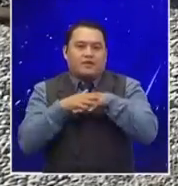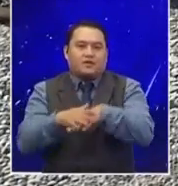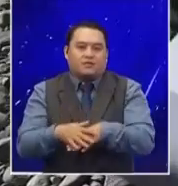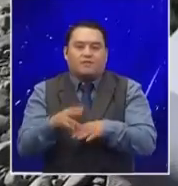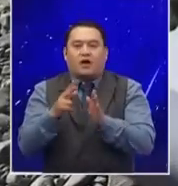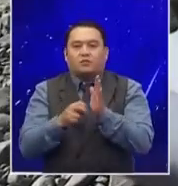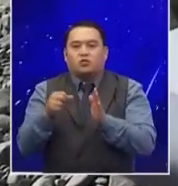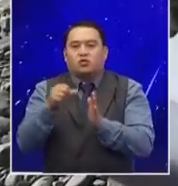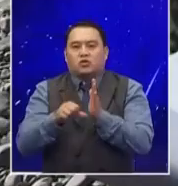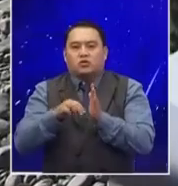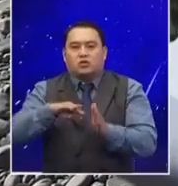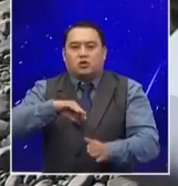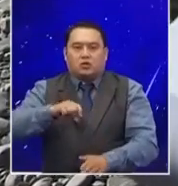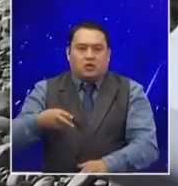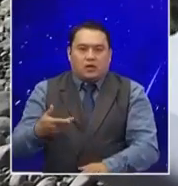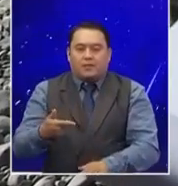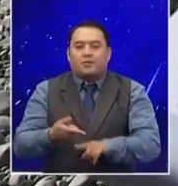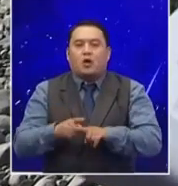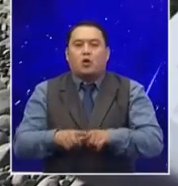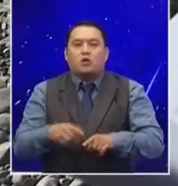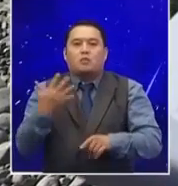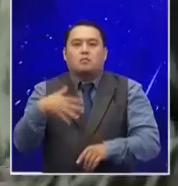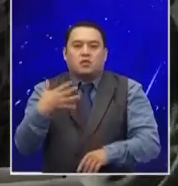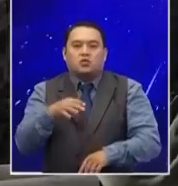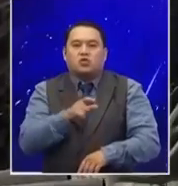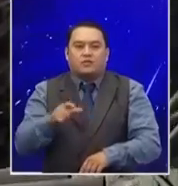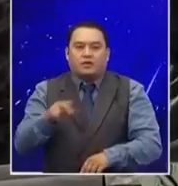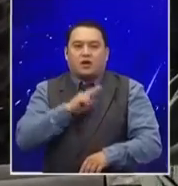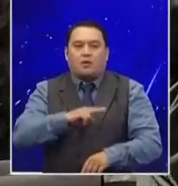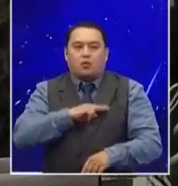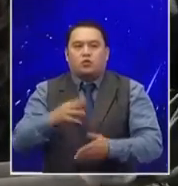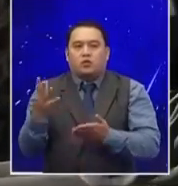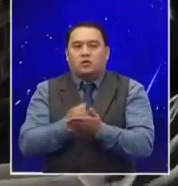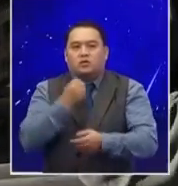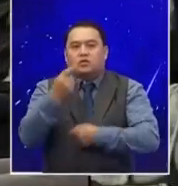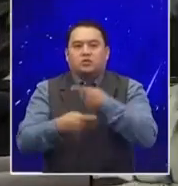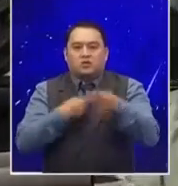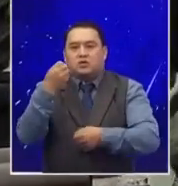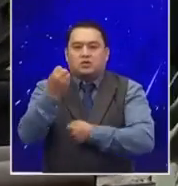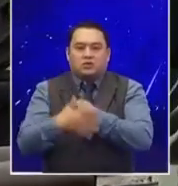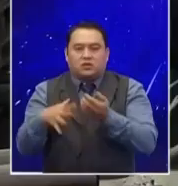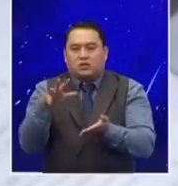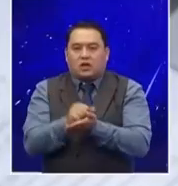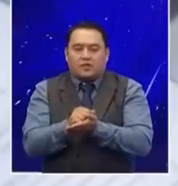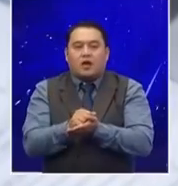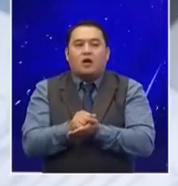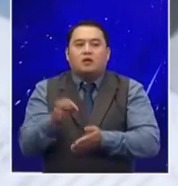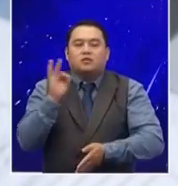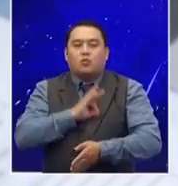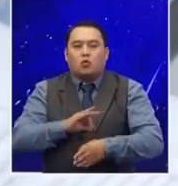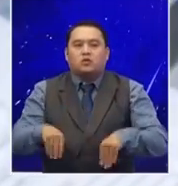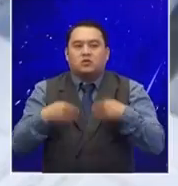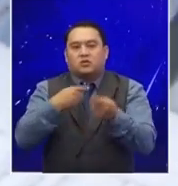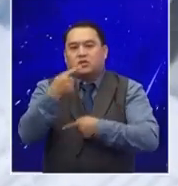более 864 миллионов тенге. Около 50 человек здесь нашли работу через центр занятости. Введение в эксплуатацию планируется